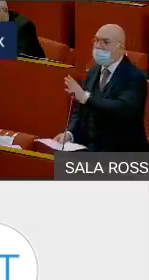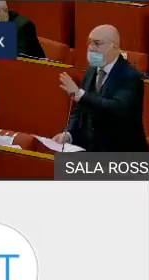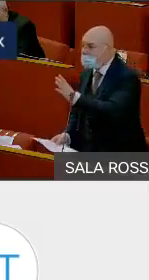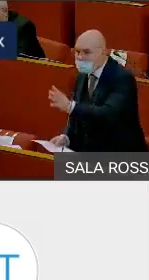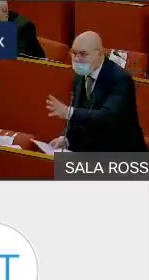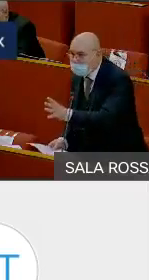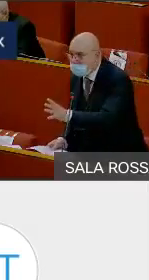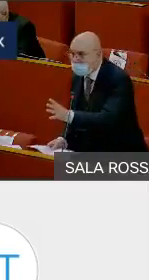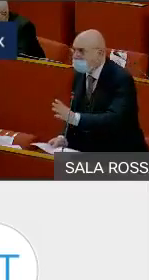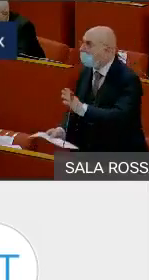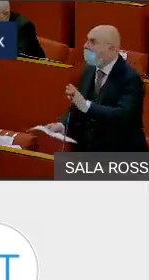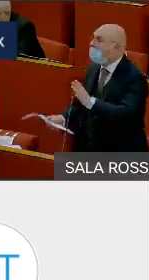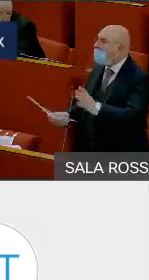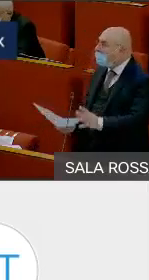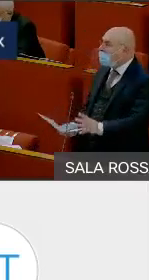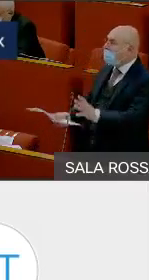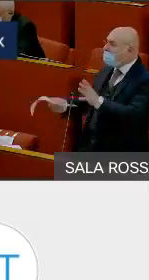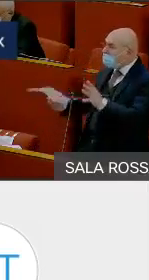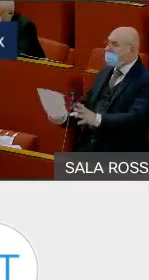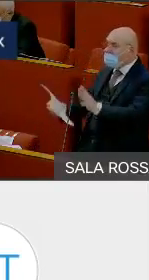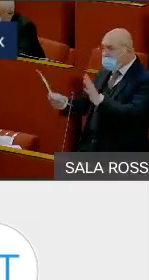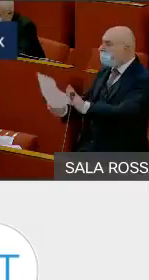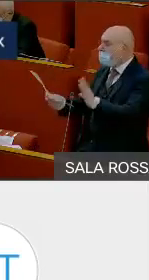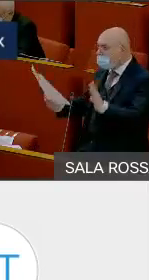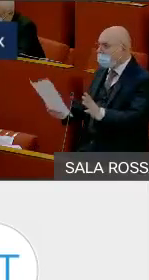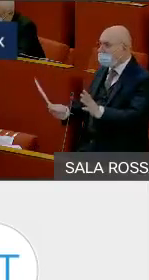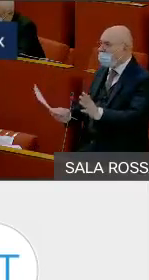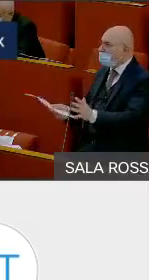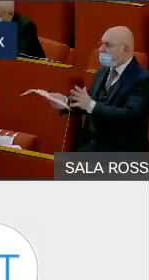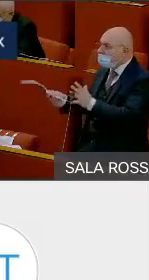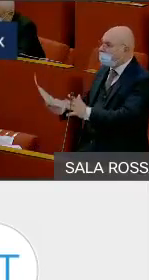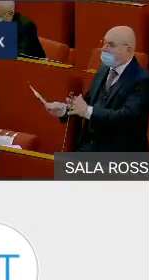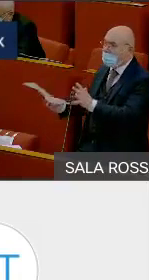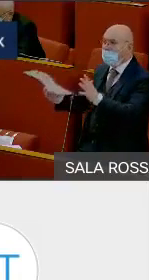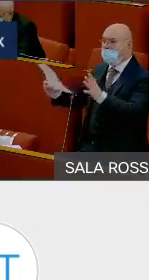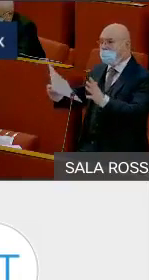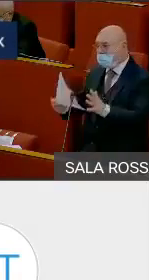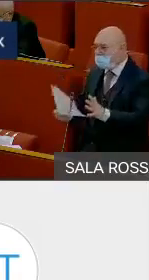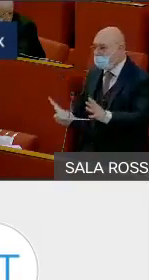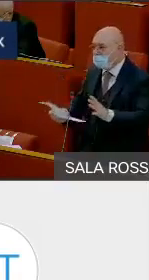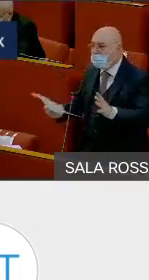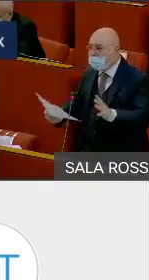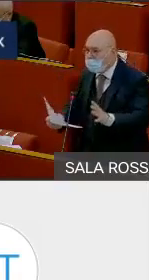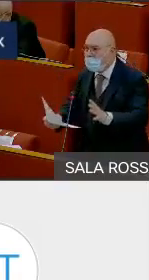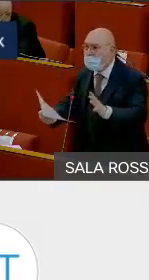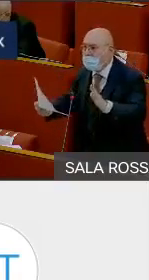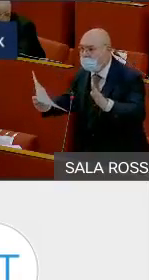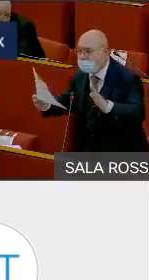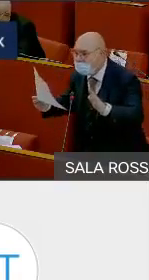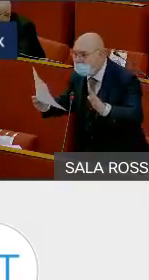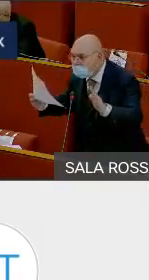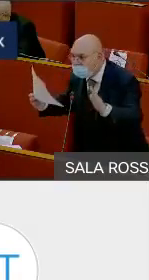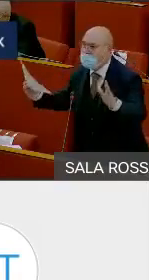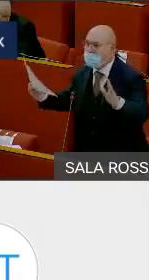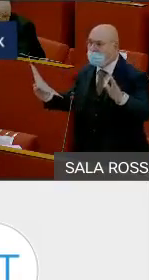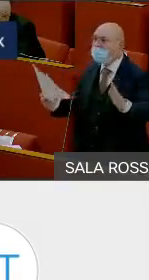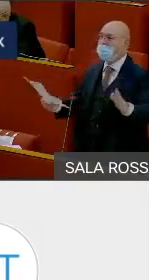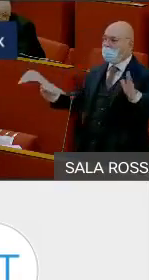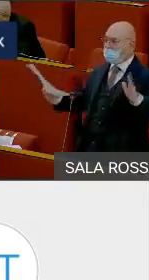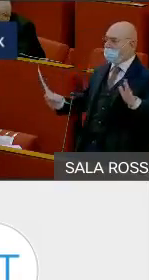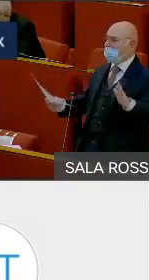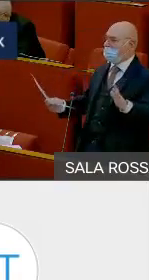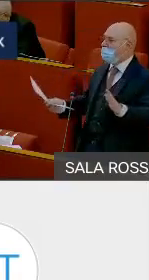8 ma ogni singolo lotto almeno il milanese ci avrà il suo posto e giovanna ancora non andrà a danneggiare